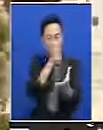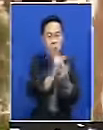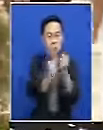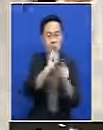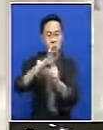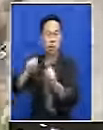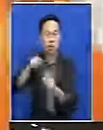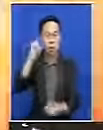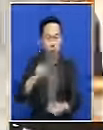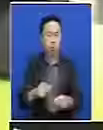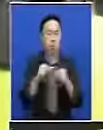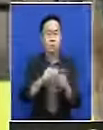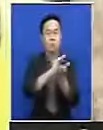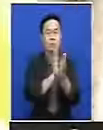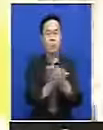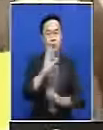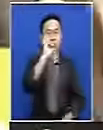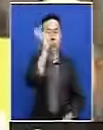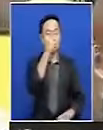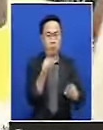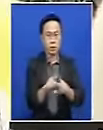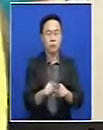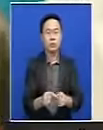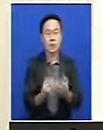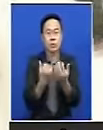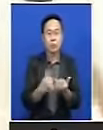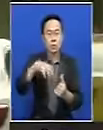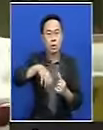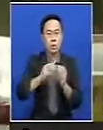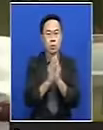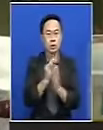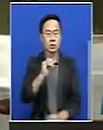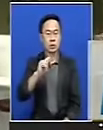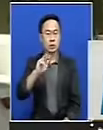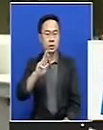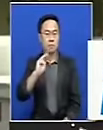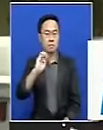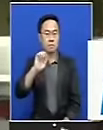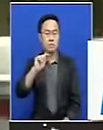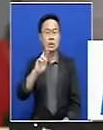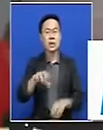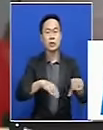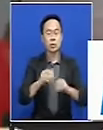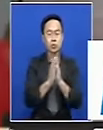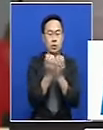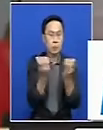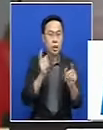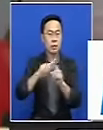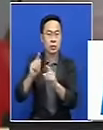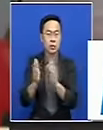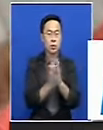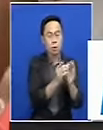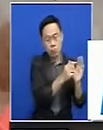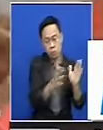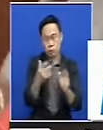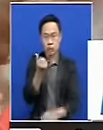รรมต้องอยู่ภายใต้การเปลี่ยนแปลงของโลกวันนี้วัดไตรมิตรจึงได้จัดงานสวดเจริญพุทธมนต์ทุกบทเช่นการสวดบทนพเคราะห์ทั้ง